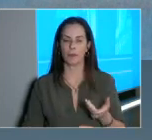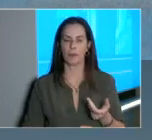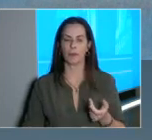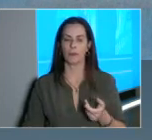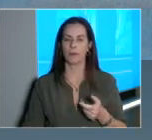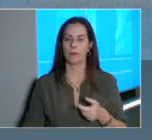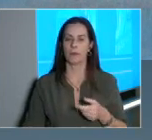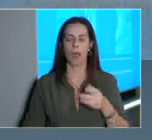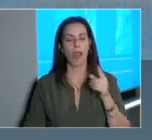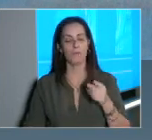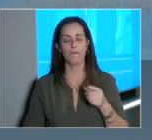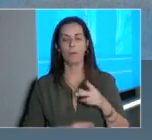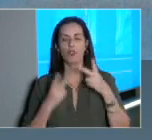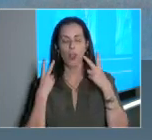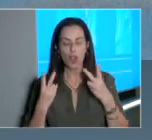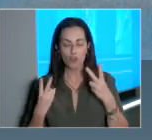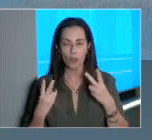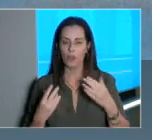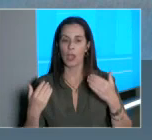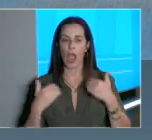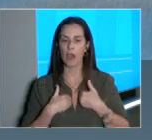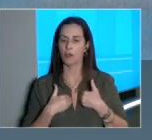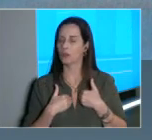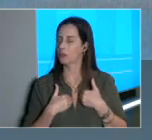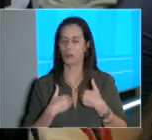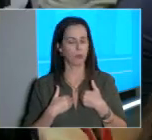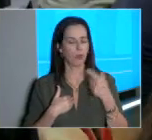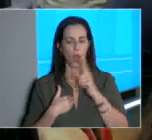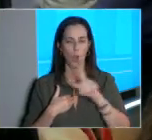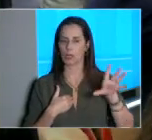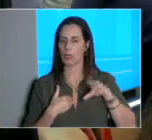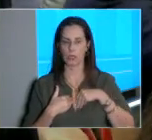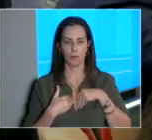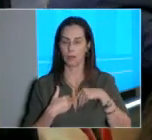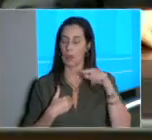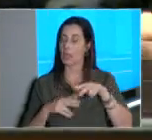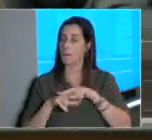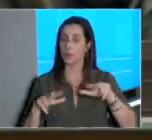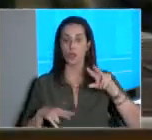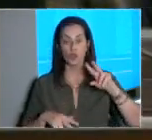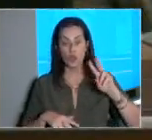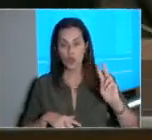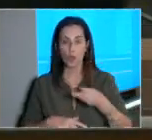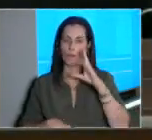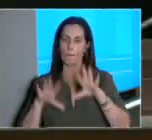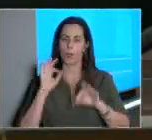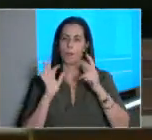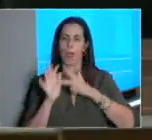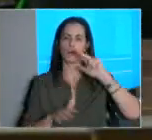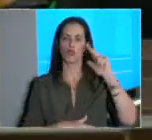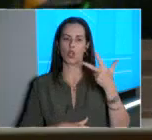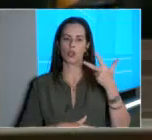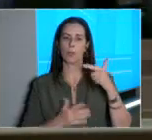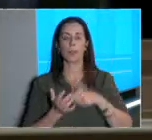הנה, אמר אביגדור ליברמן, מה שחשוב הוא יובל, אנחנו לא נאפשר למצב שבו נלך למערכת בחירות שלישית,